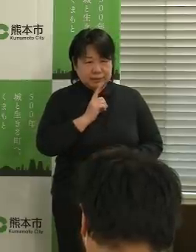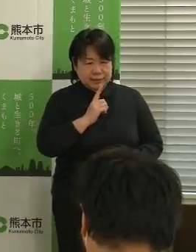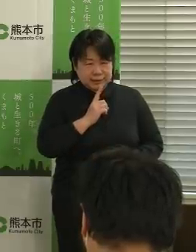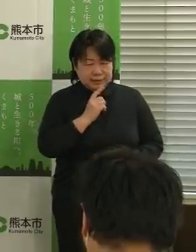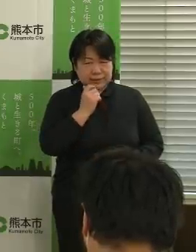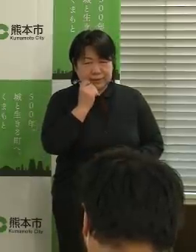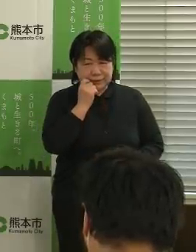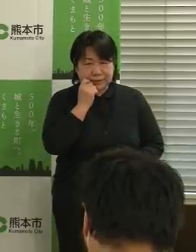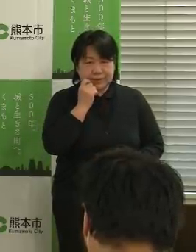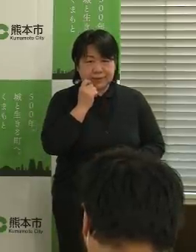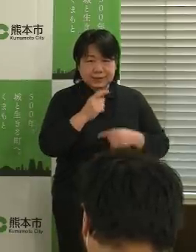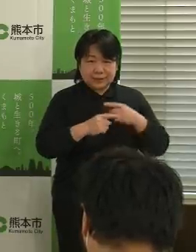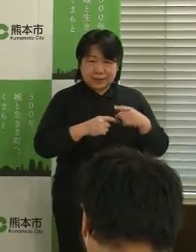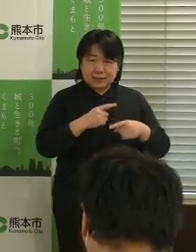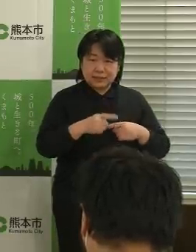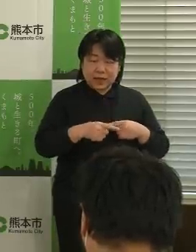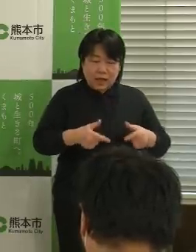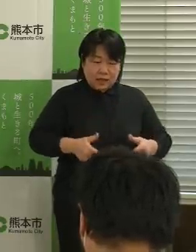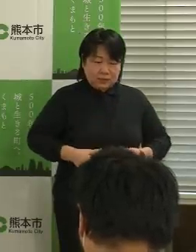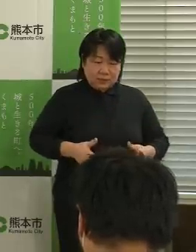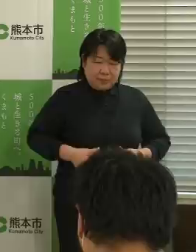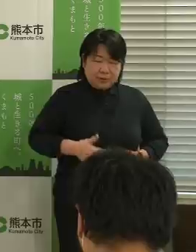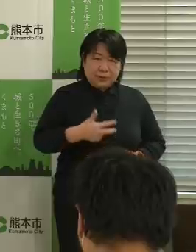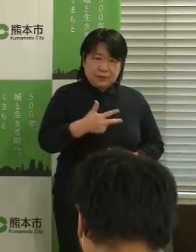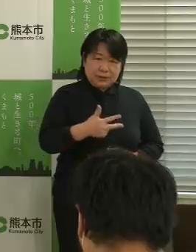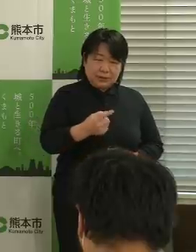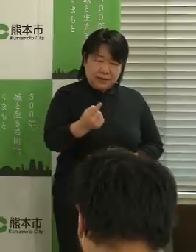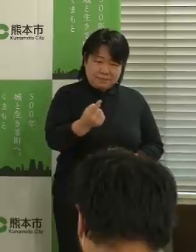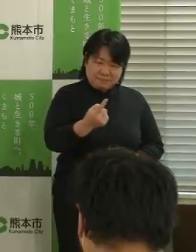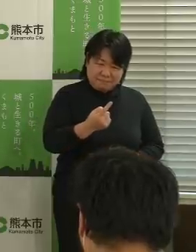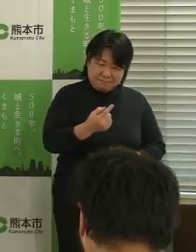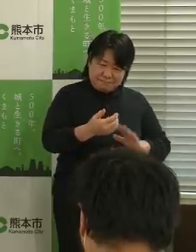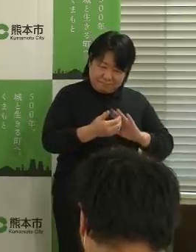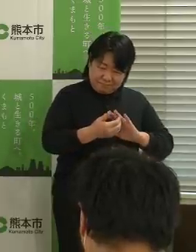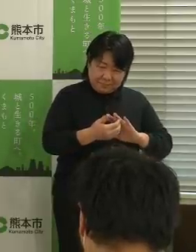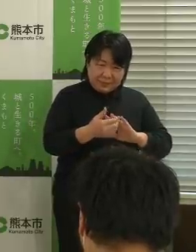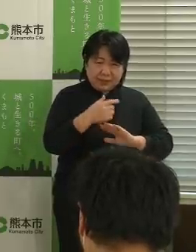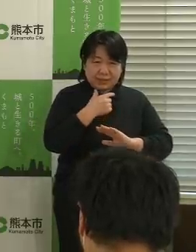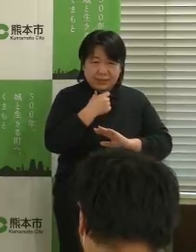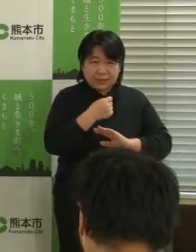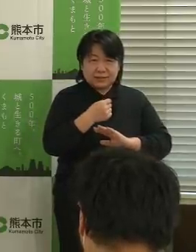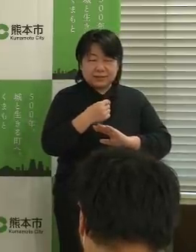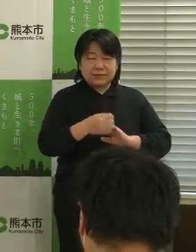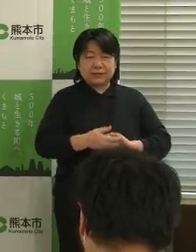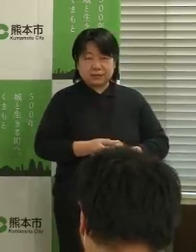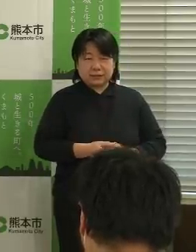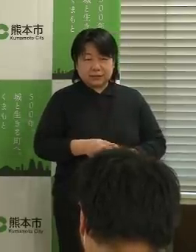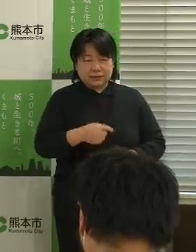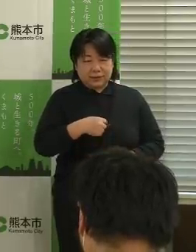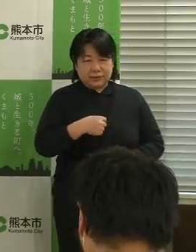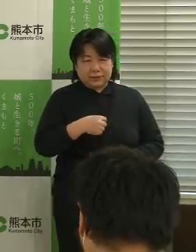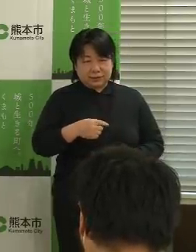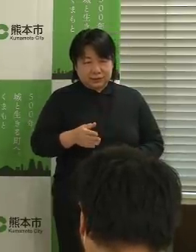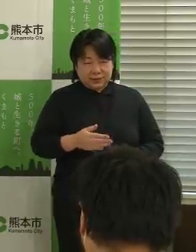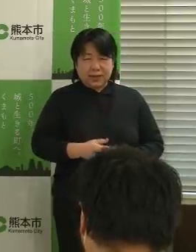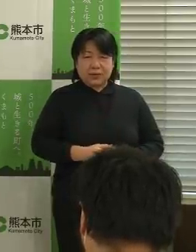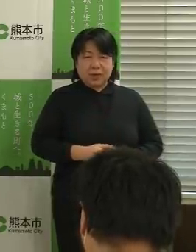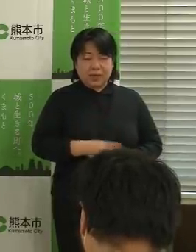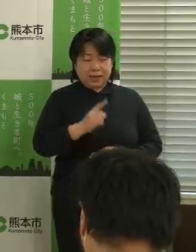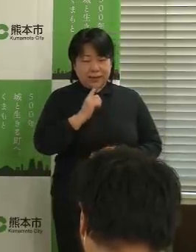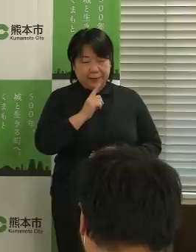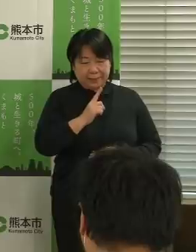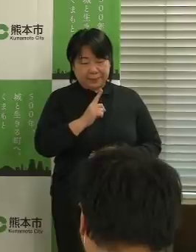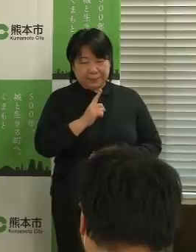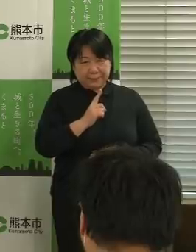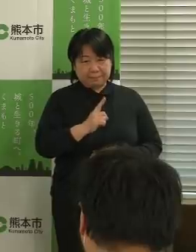くい話ですが、もう熊本市にはお越しにならないでくださいということをですね私の方から申し上げ